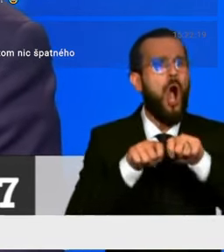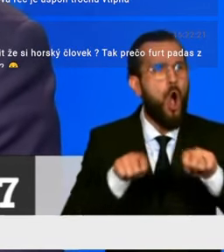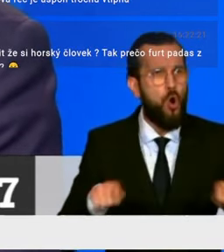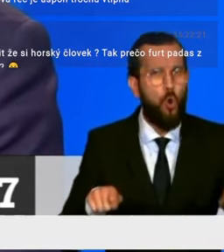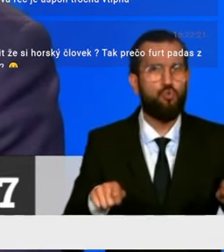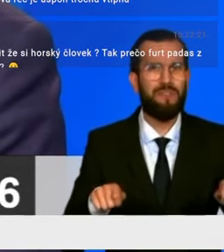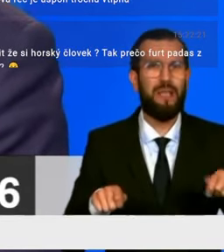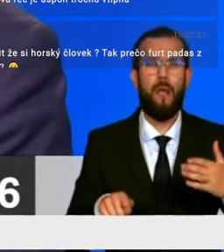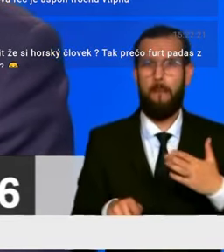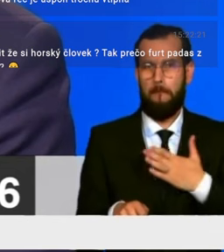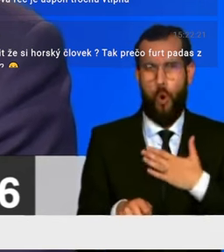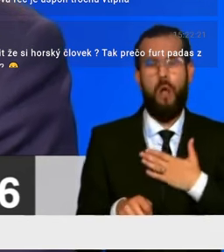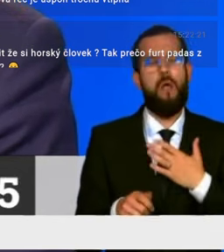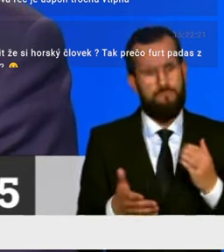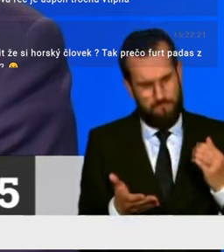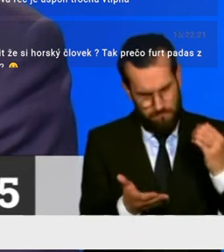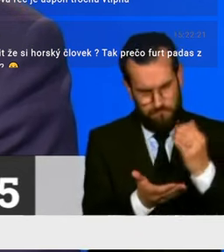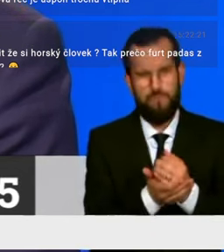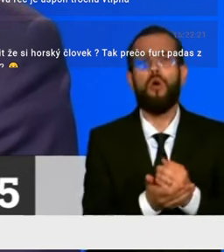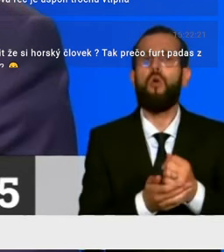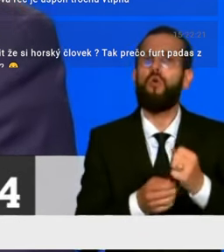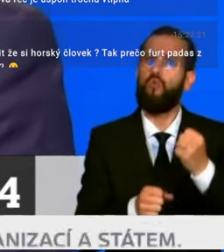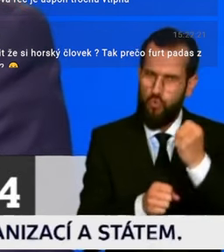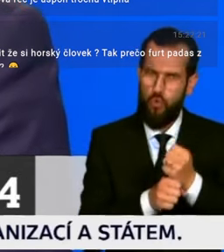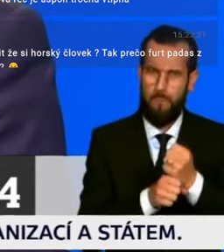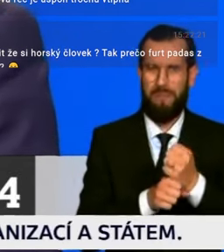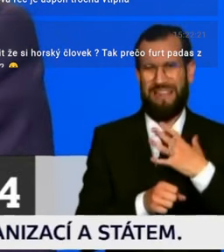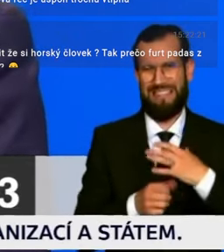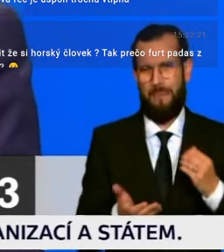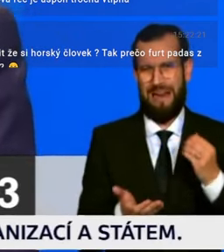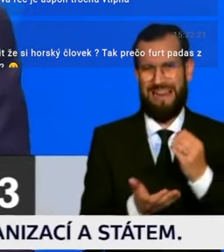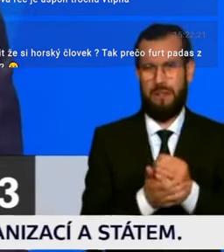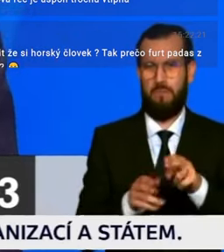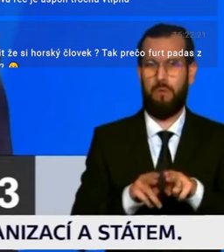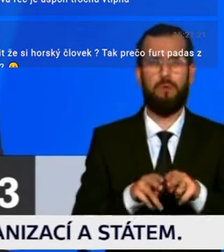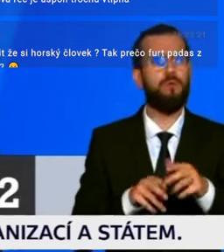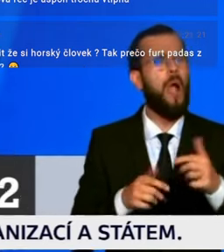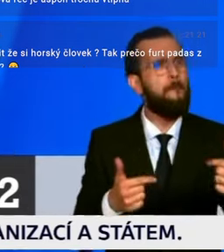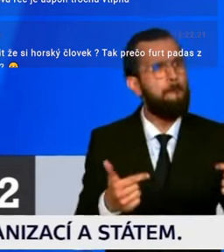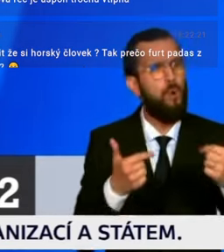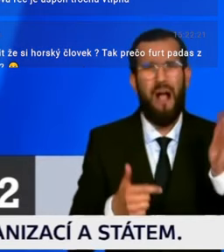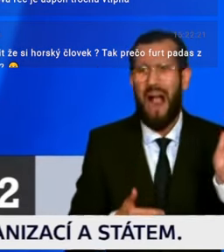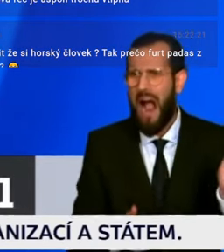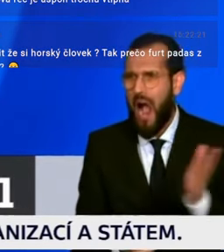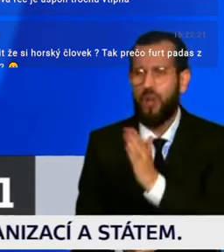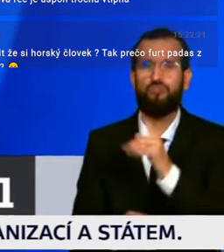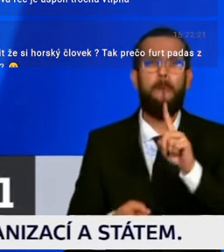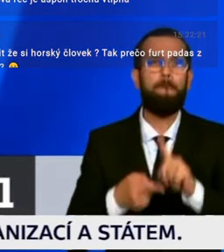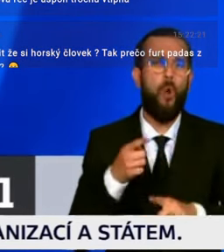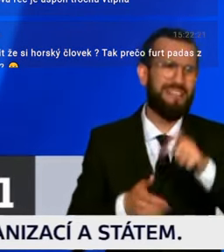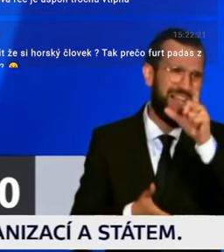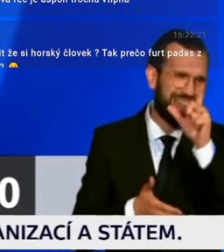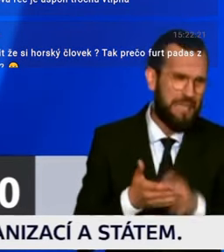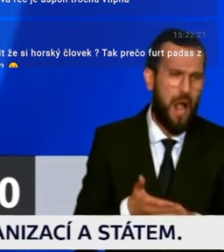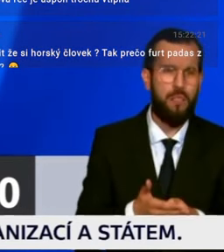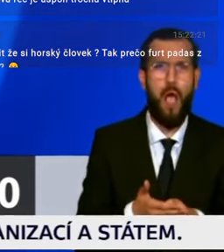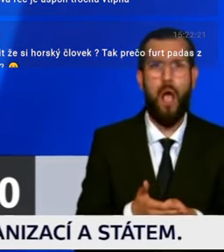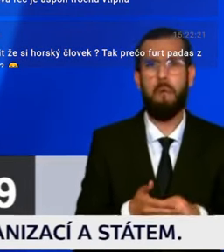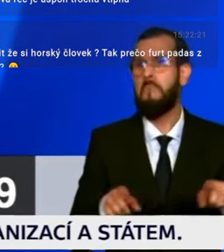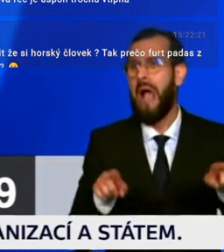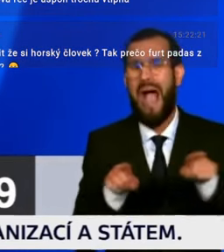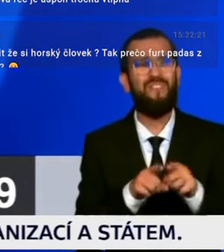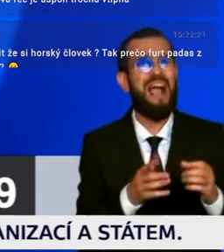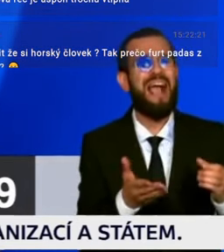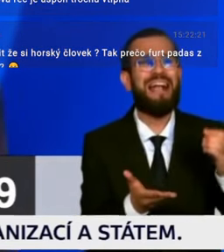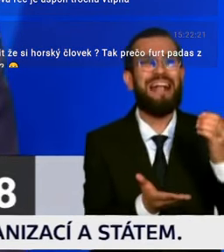kariére aj urobil A musím povedať že si nesmierne vážim podporu každej jednej politickej strany každého Jedného aj neúspešného